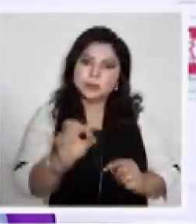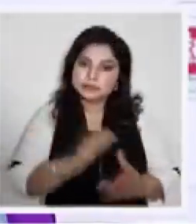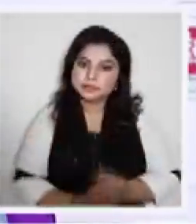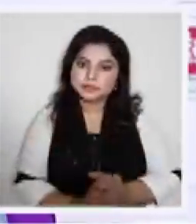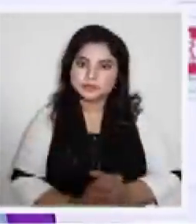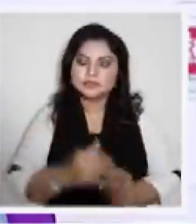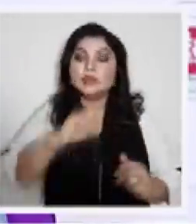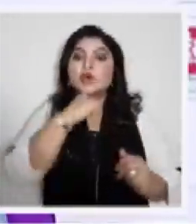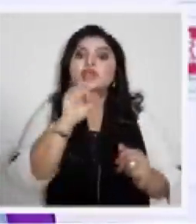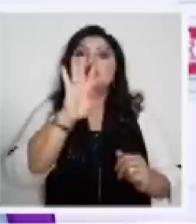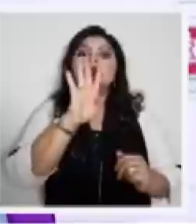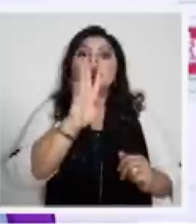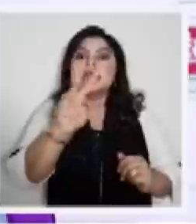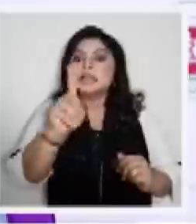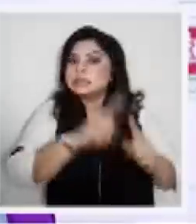11 থেকে 20 1.14%,